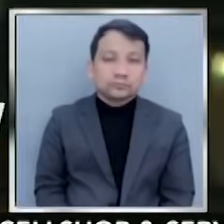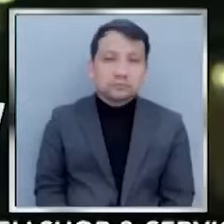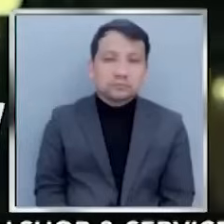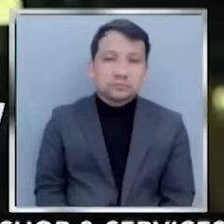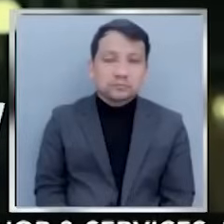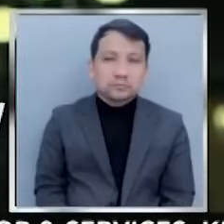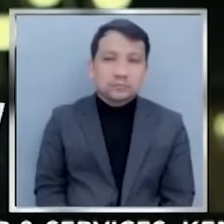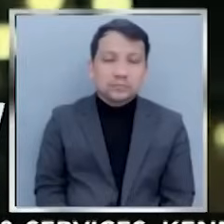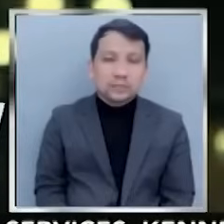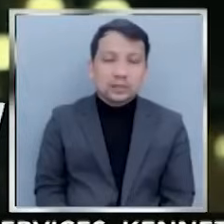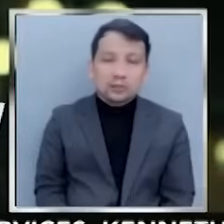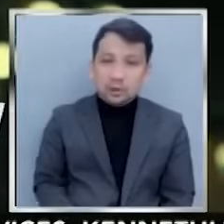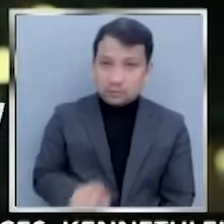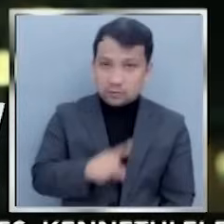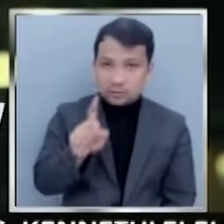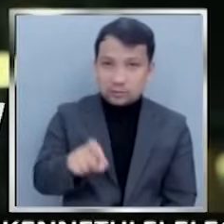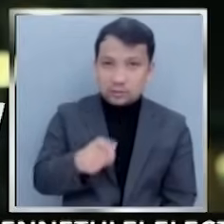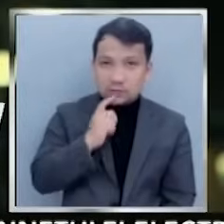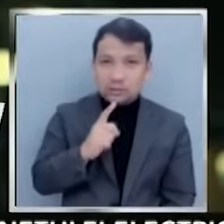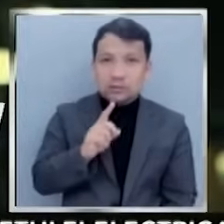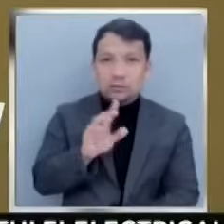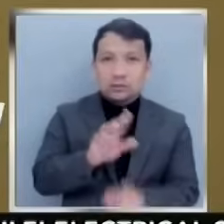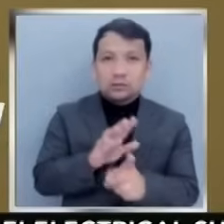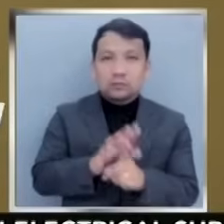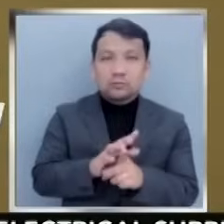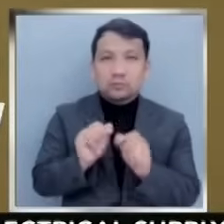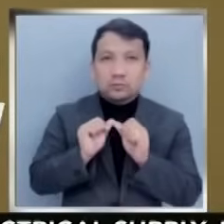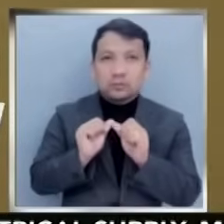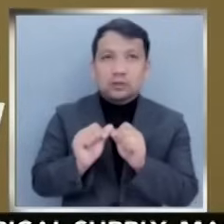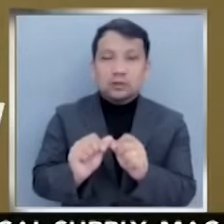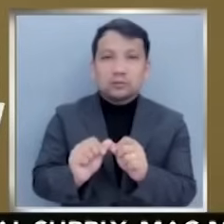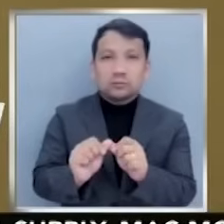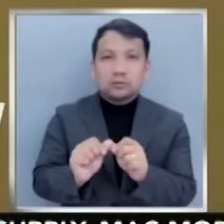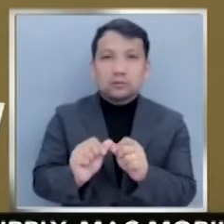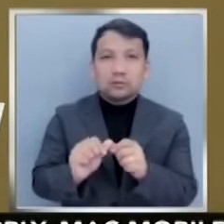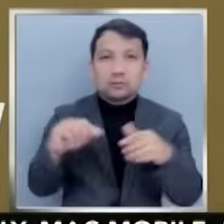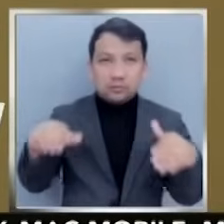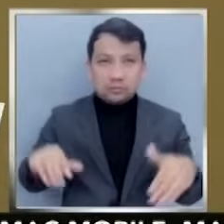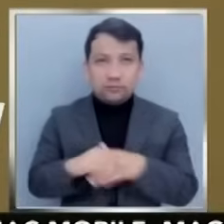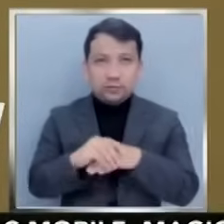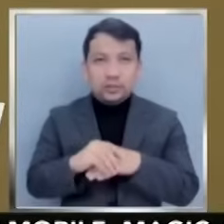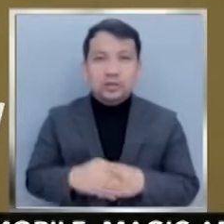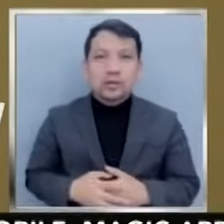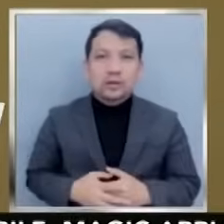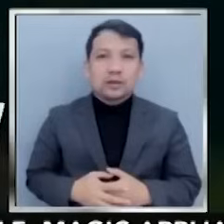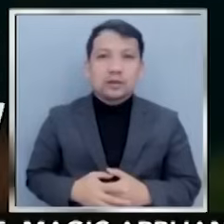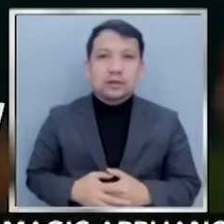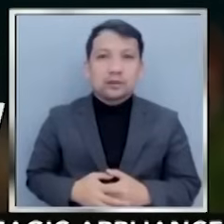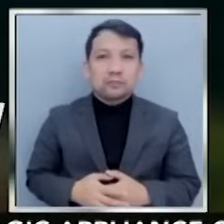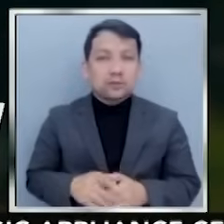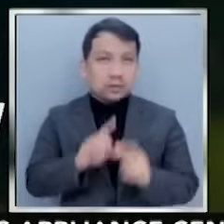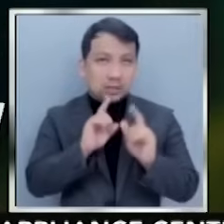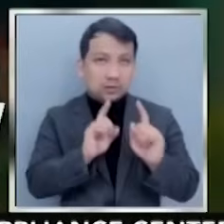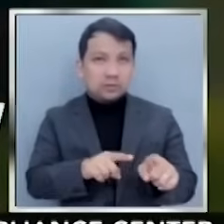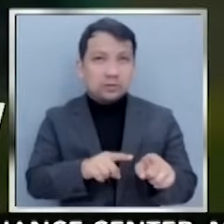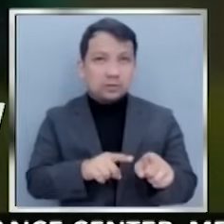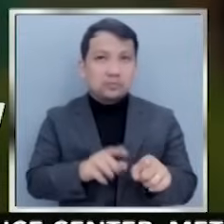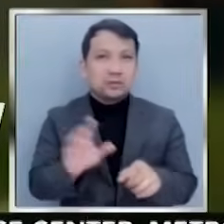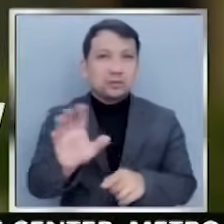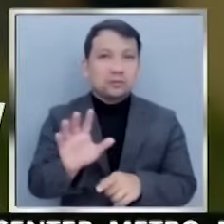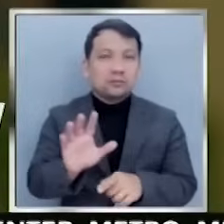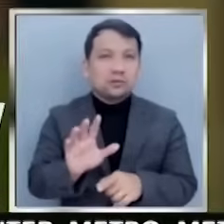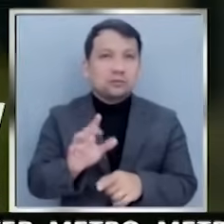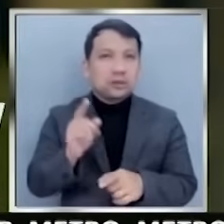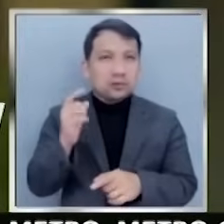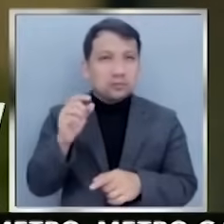Kaya ang tanong ngayon ng fans, matutuloy pa kaya ang kasalan? Ang sagot dyan, hindi raw dapat mamiss